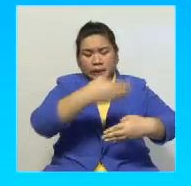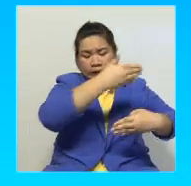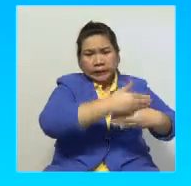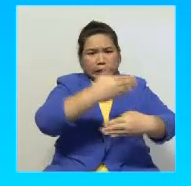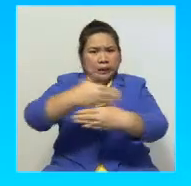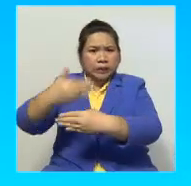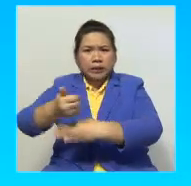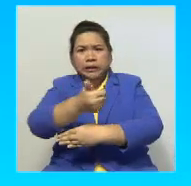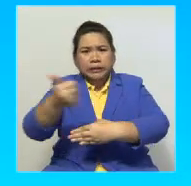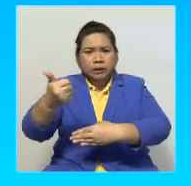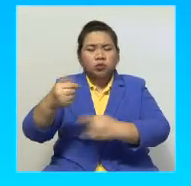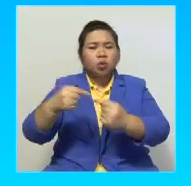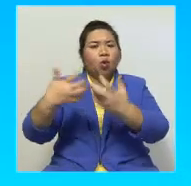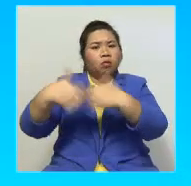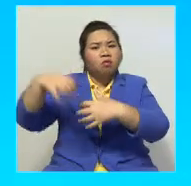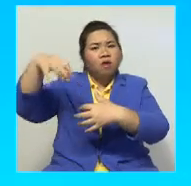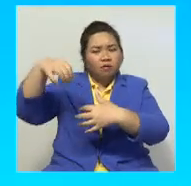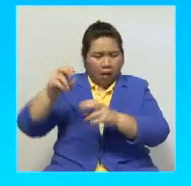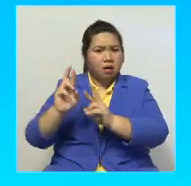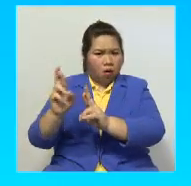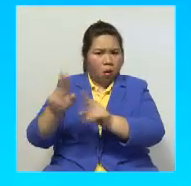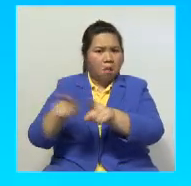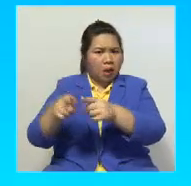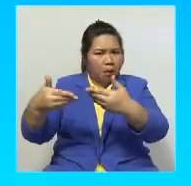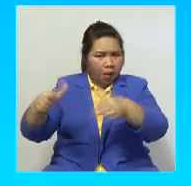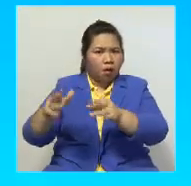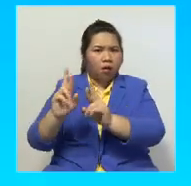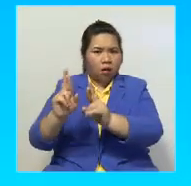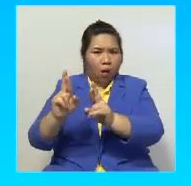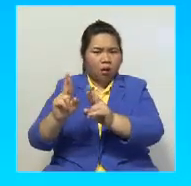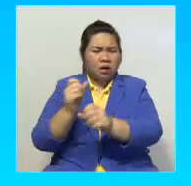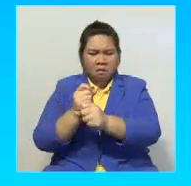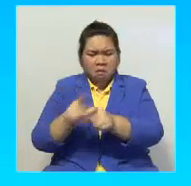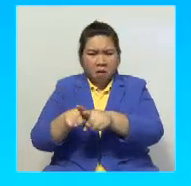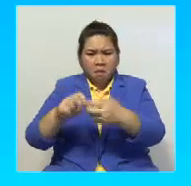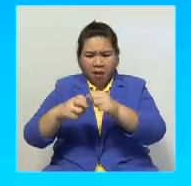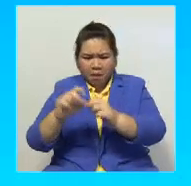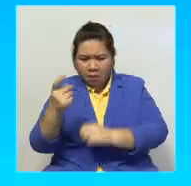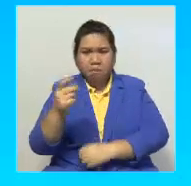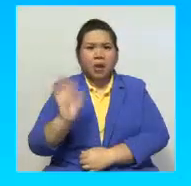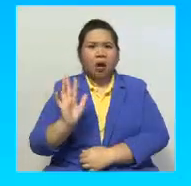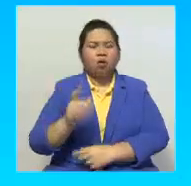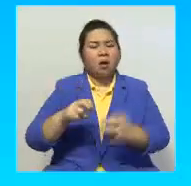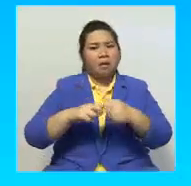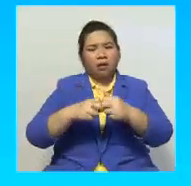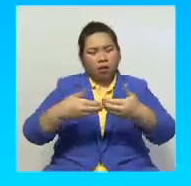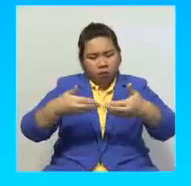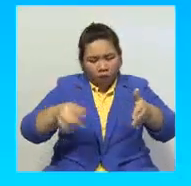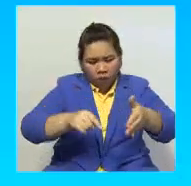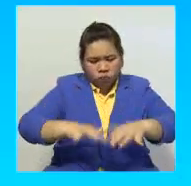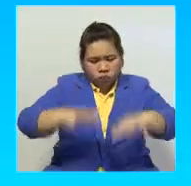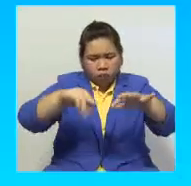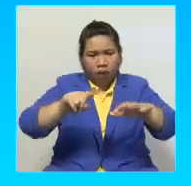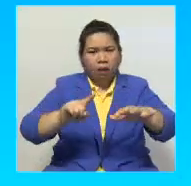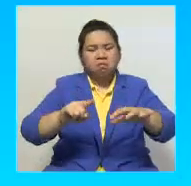พลังน้ำทั่วประเทศด้วยนะคะเพื่อไม่ให้มีเหตุการณ์ในลักษณะนี้เกิดขึ้นอีกแน่นอนนะคะภัยพิบัติดังกล่าวเนี่ยยังกระทบต่อธุร